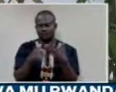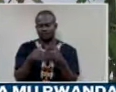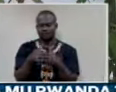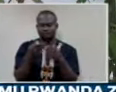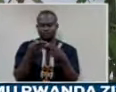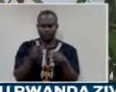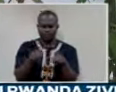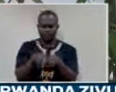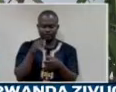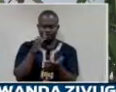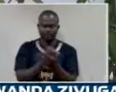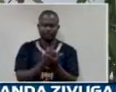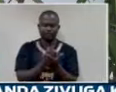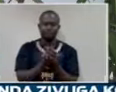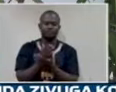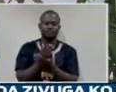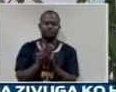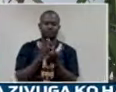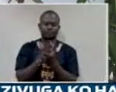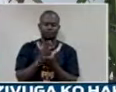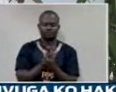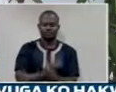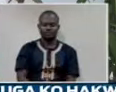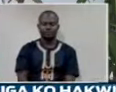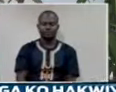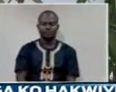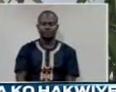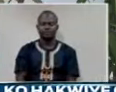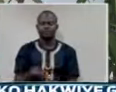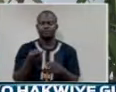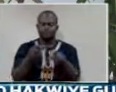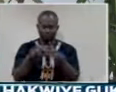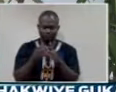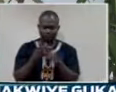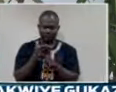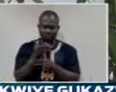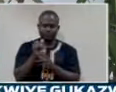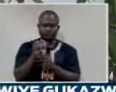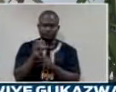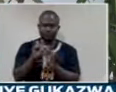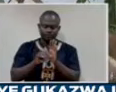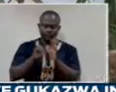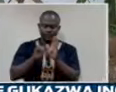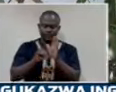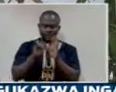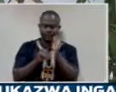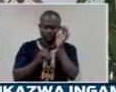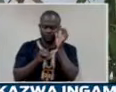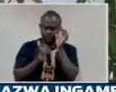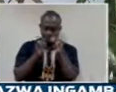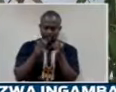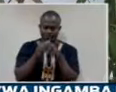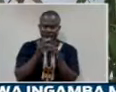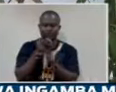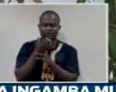byabaye nk'ibihagaze, byaranahagaze kare. Ibitaramo bishobora kuba ni nk'igitaramo gikorewe kuri YouTube cyangwa se kikaba cyane cyane